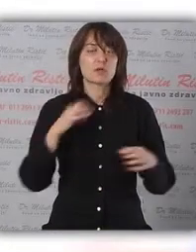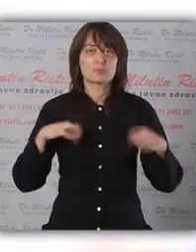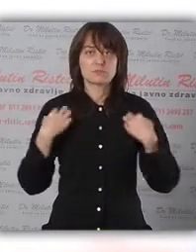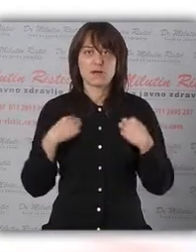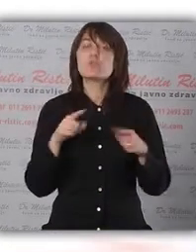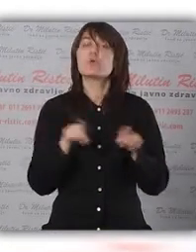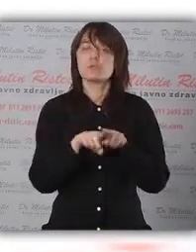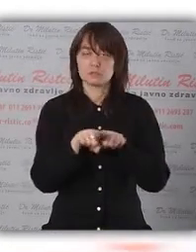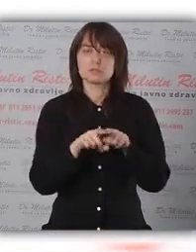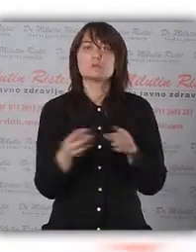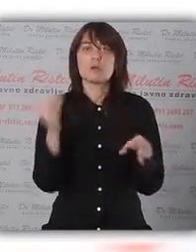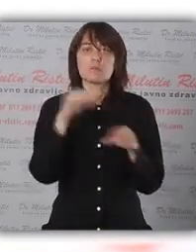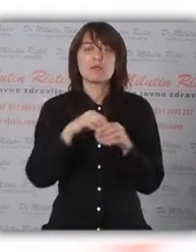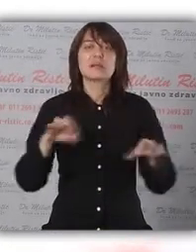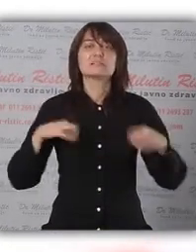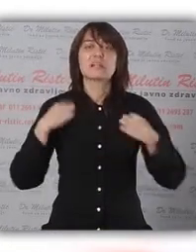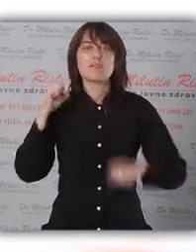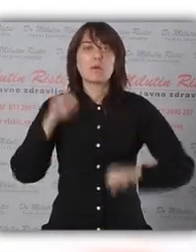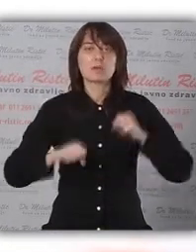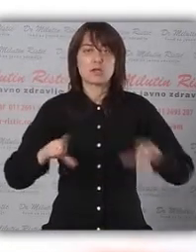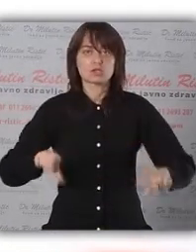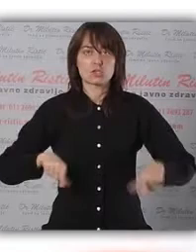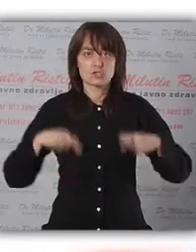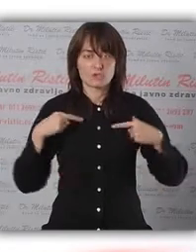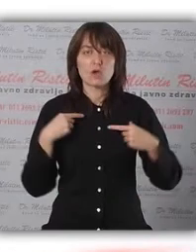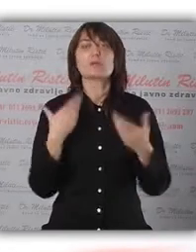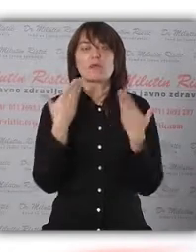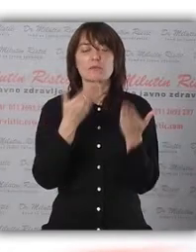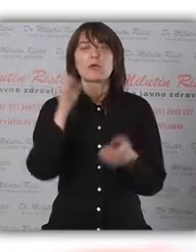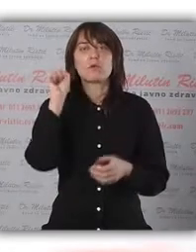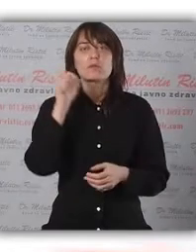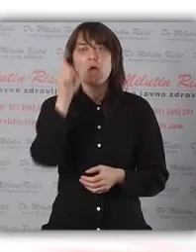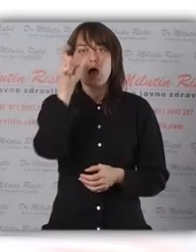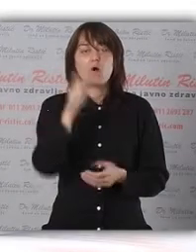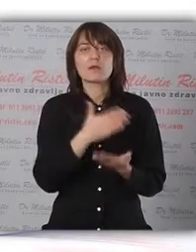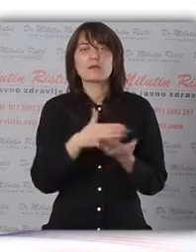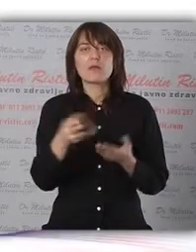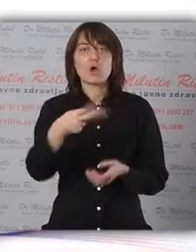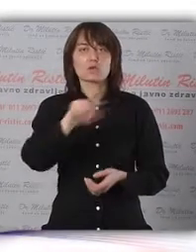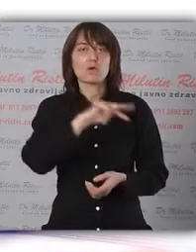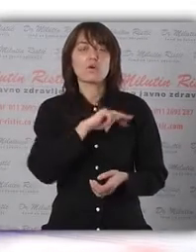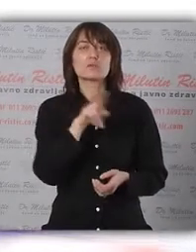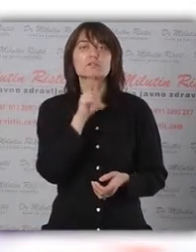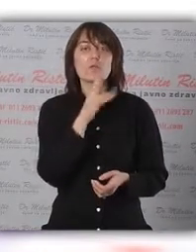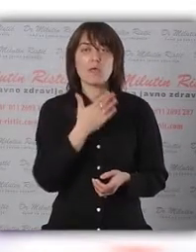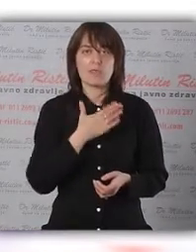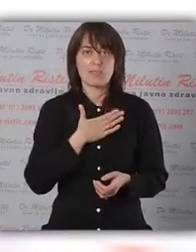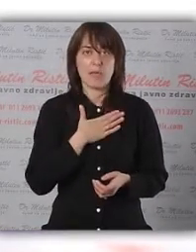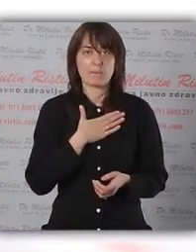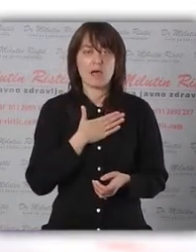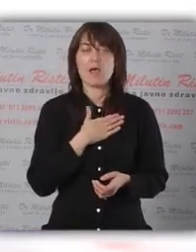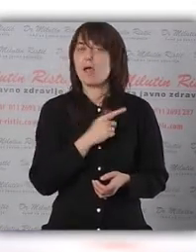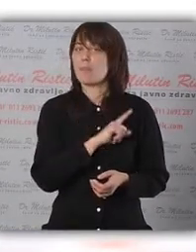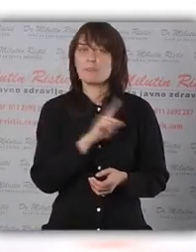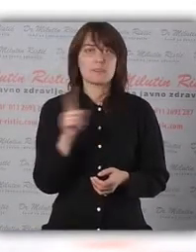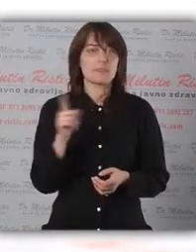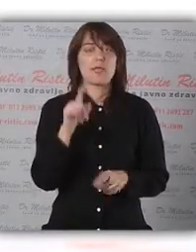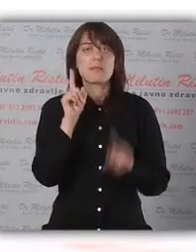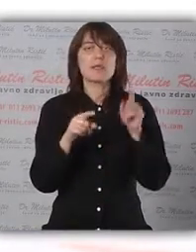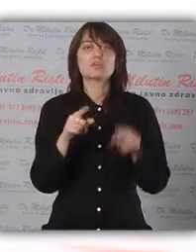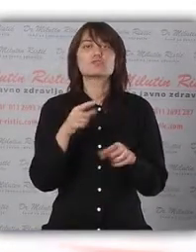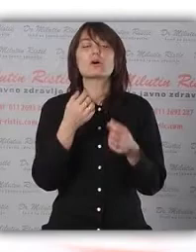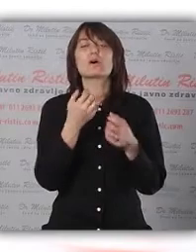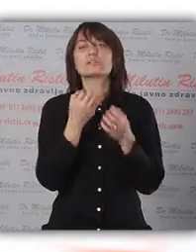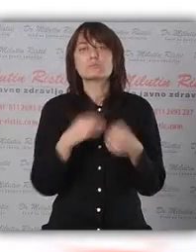briga o svom seksualnom zdravlju takođe spada u zdrave stilove života, tako da onaj deo odgovornosti koji je na nama